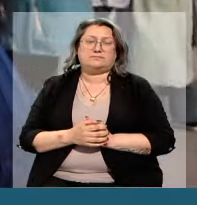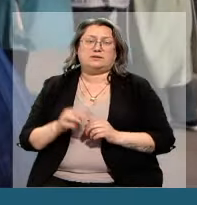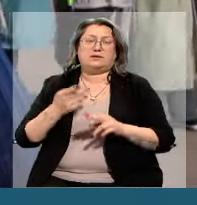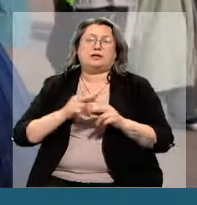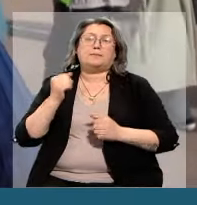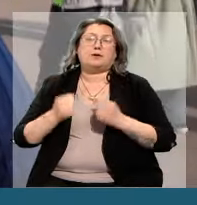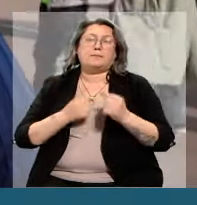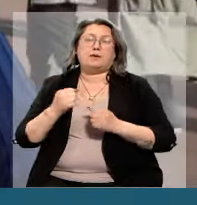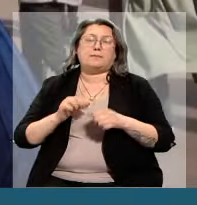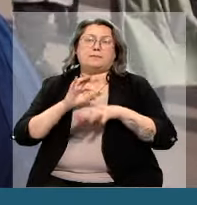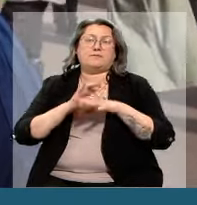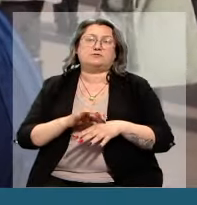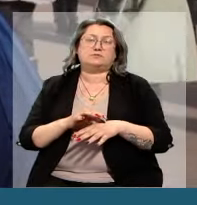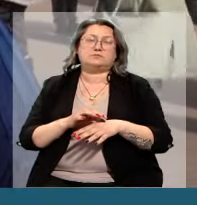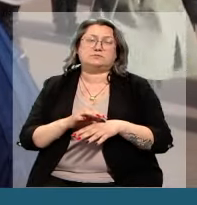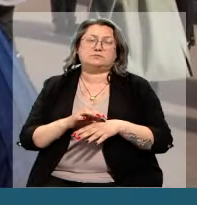Данный пробег организован